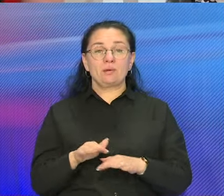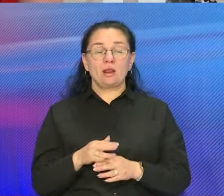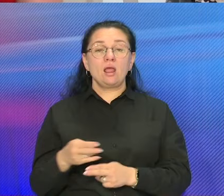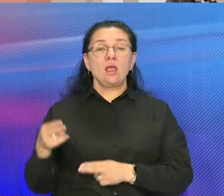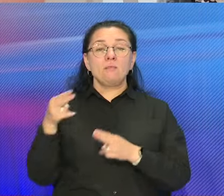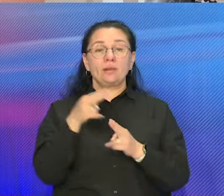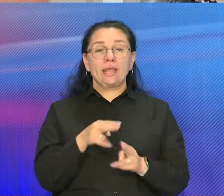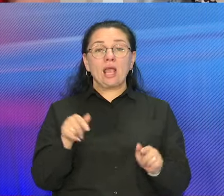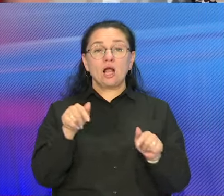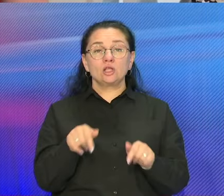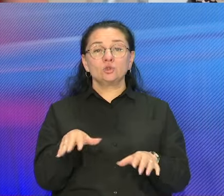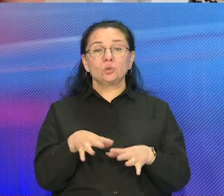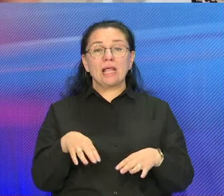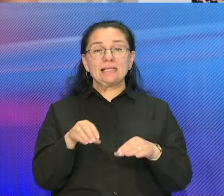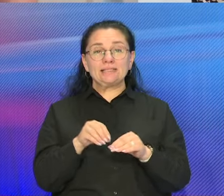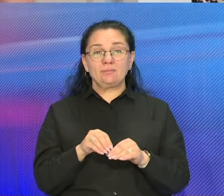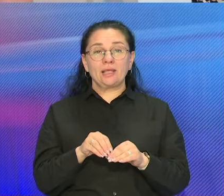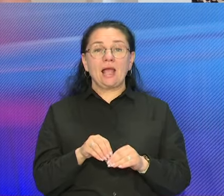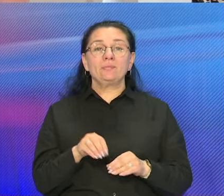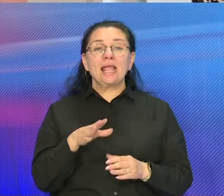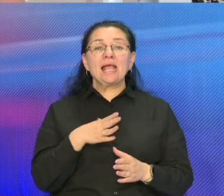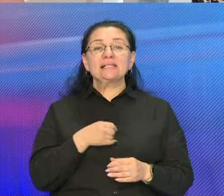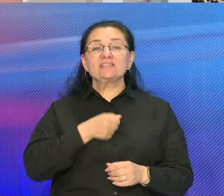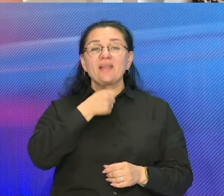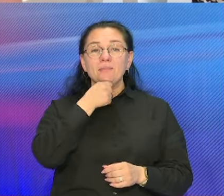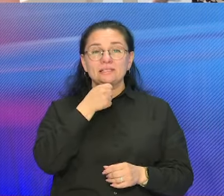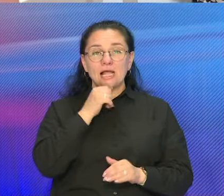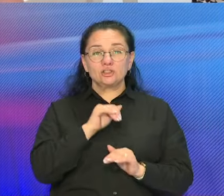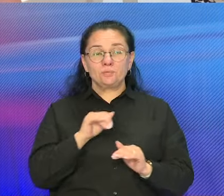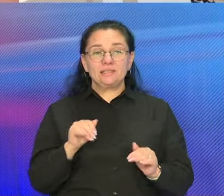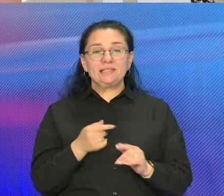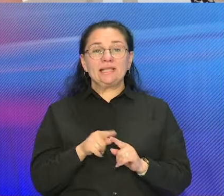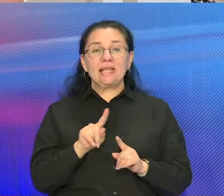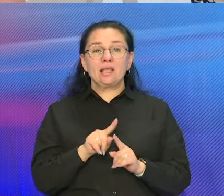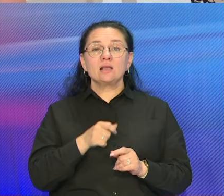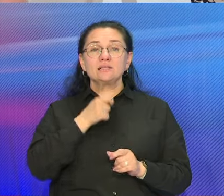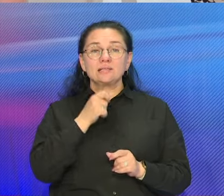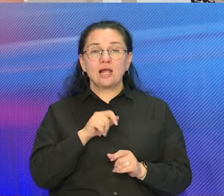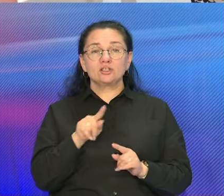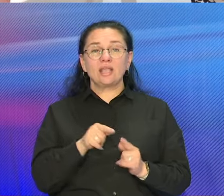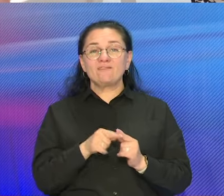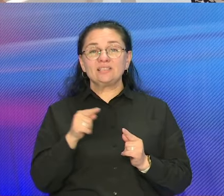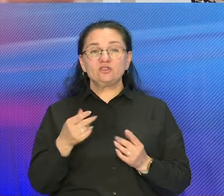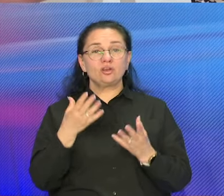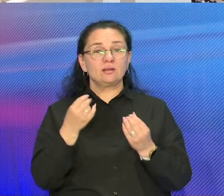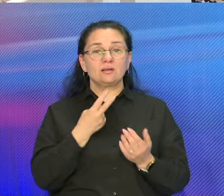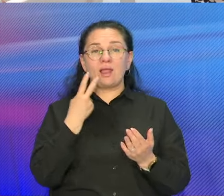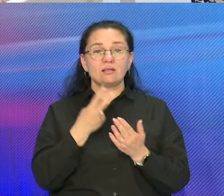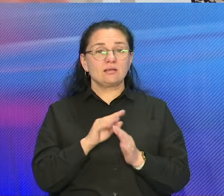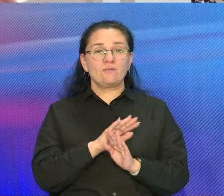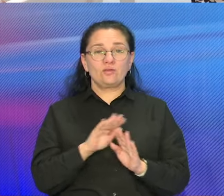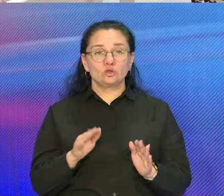с семьёй, с дочкой особенной, со своими старшими Так сказать, старших я в течение дня не вижу У каждого